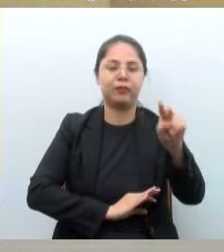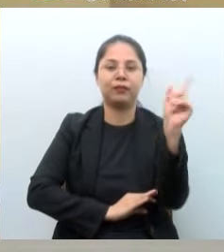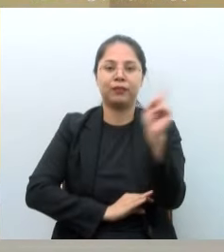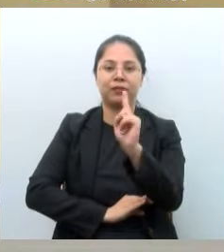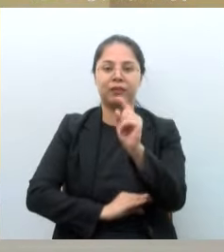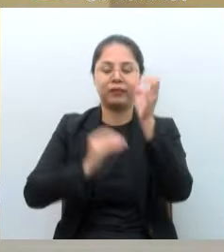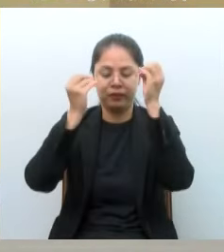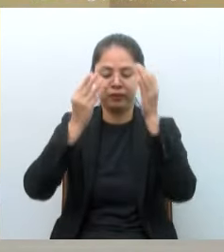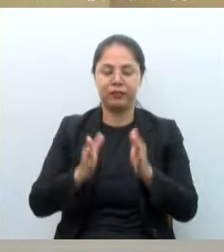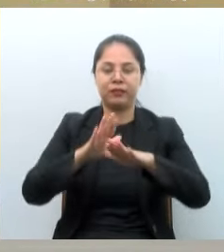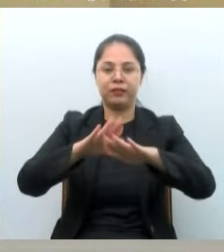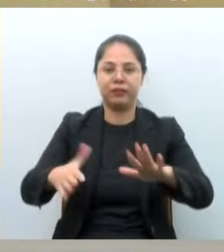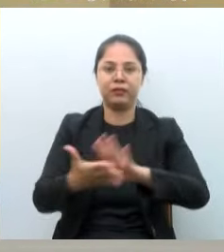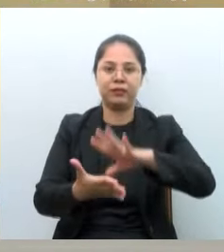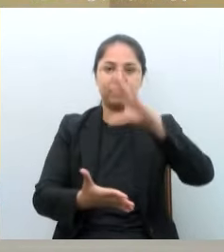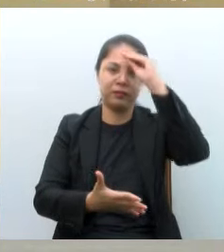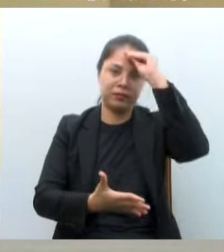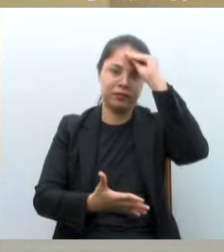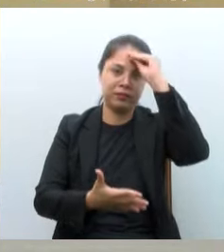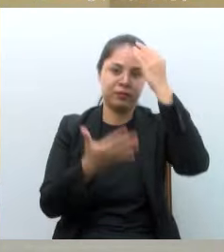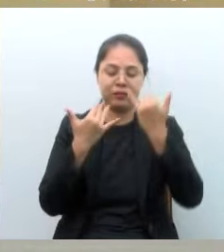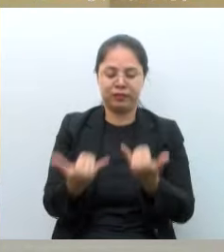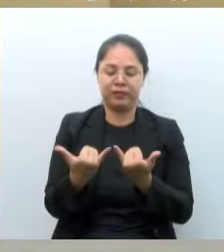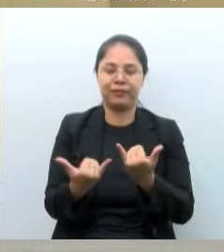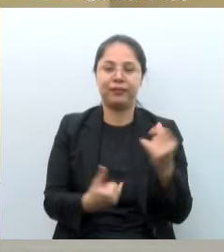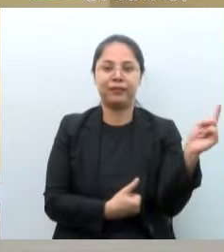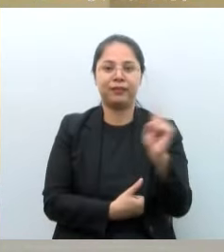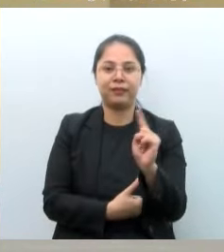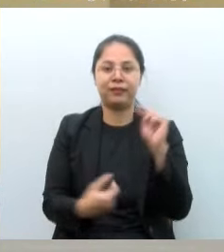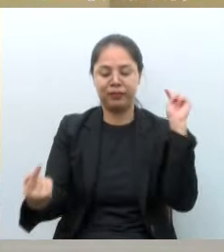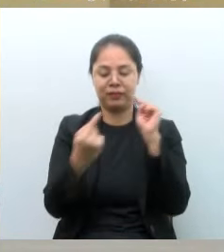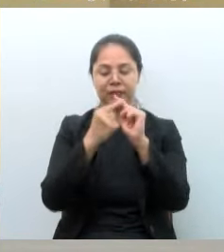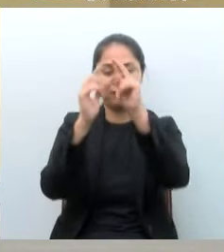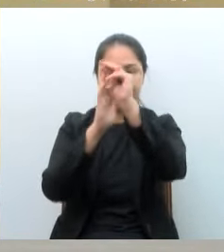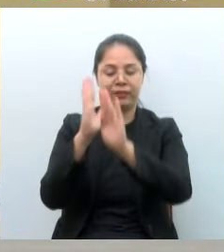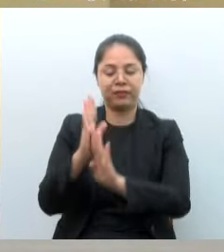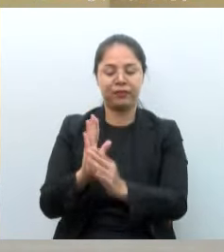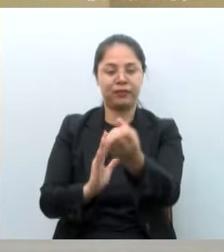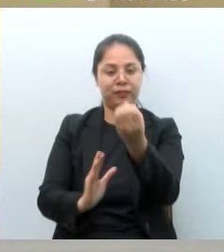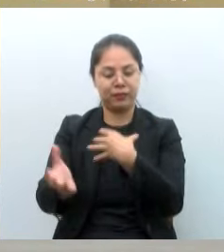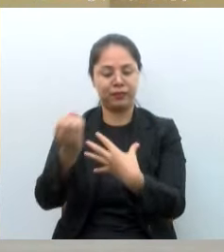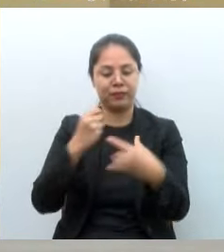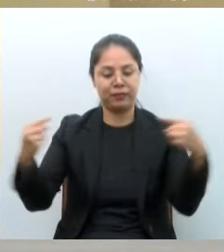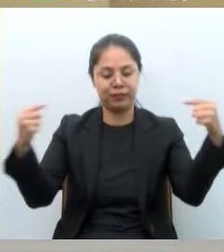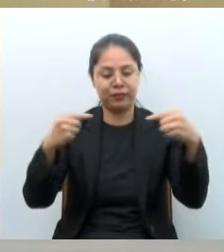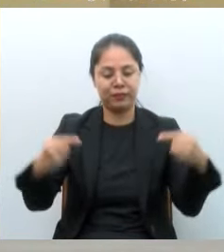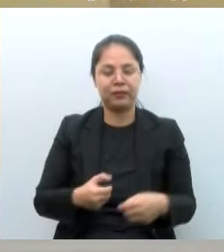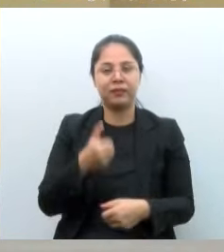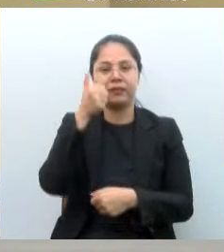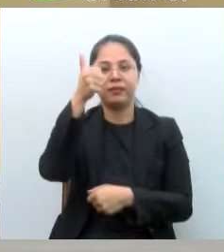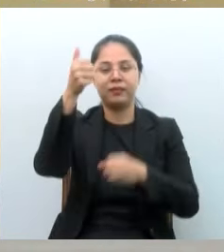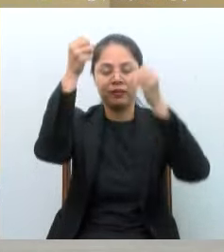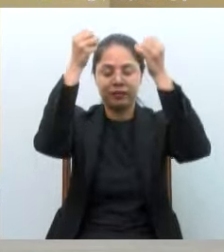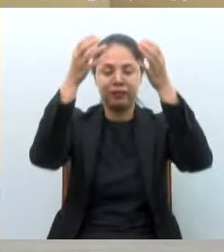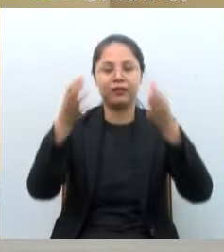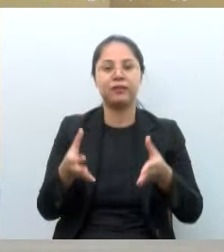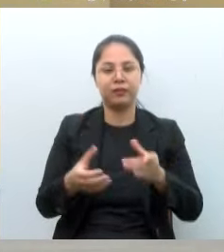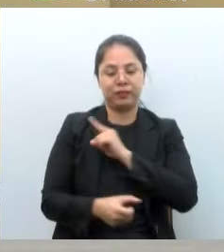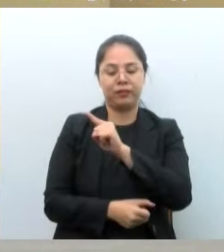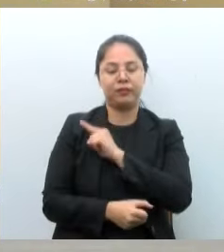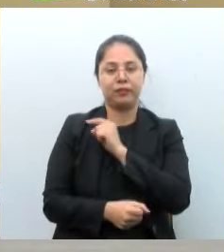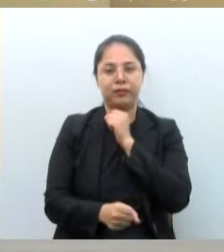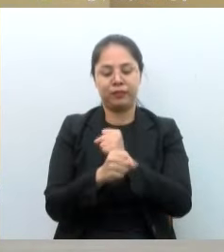ภาระของนักเรียนนะครับในสภาพปัจจุบันเนี่ยสอดรับกับสิ่งที่มันควรจะเป็นไหมครูอาจารย์ต้องรับผิดช